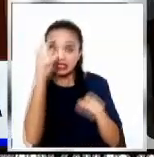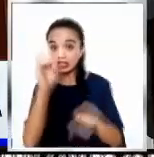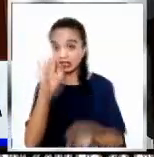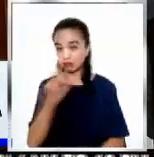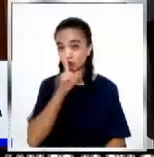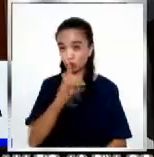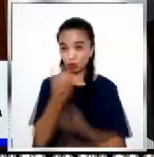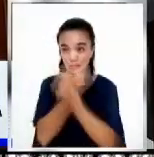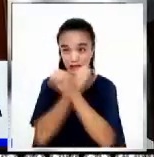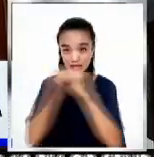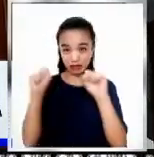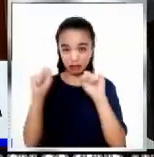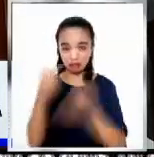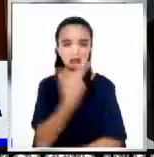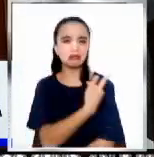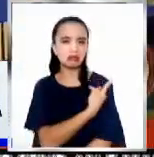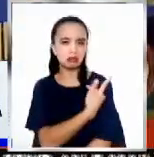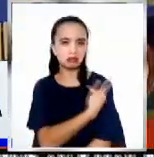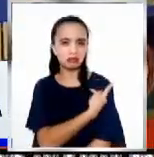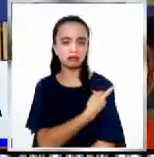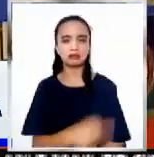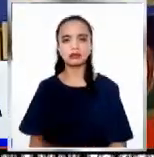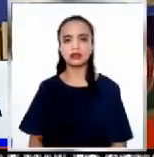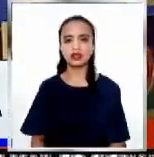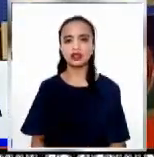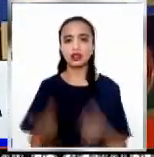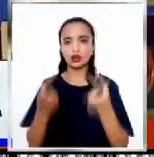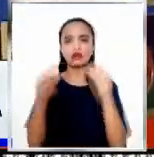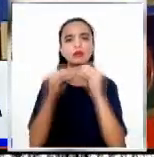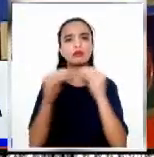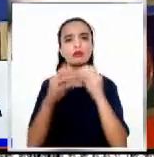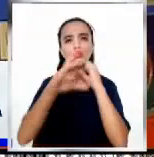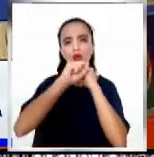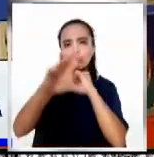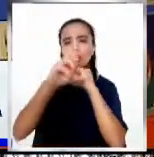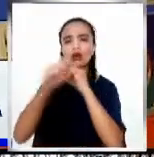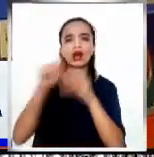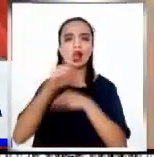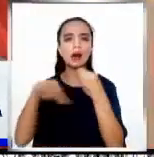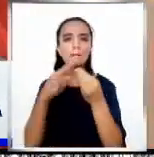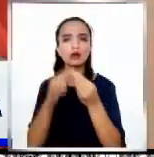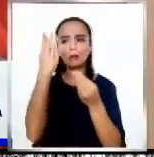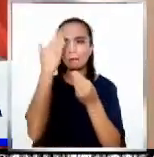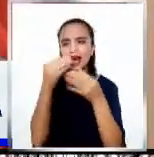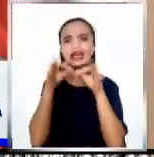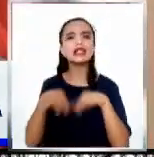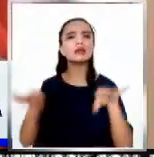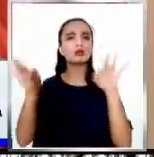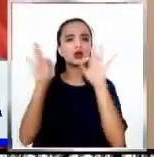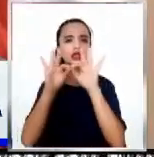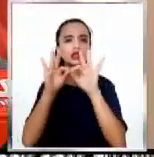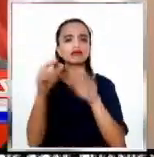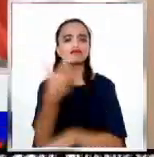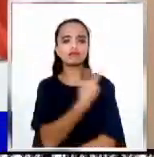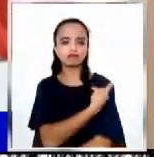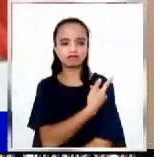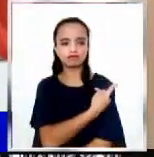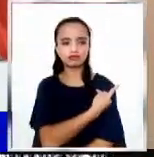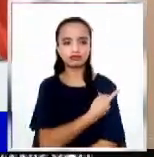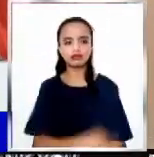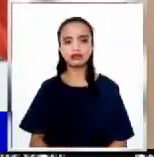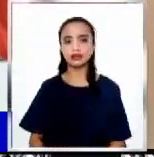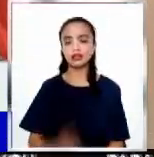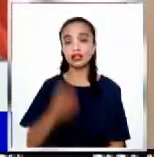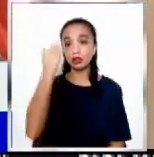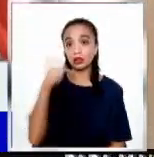Kaya tuloy-tuloy ang information campaign ng Viluna tungkol sa importansya ng pagpapabakuna. Considering that our troops also have access